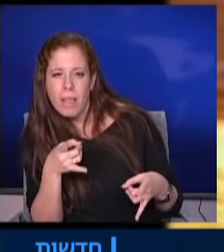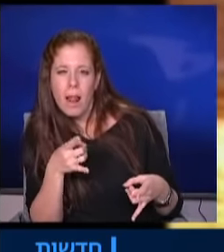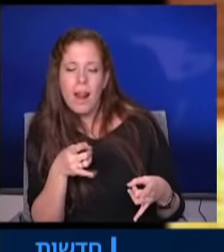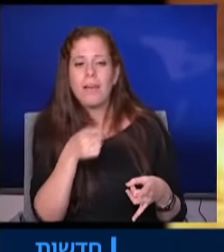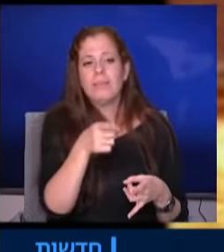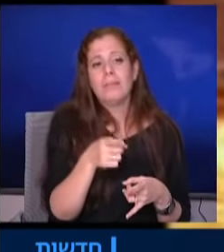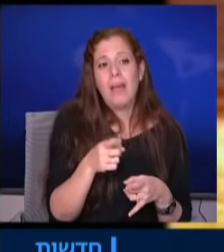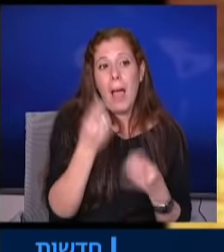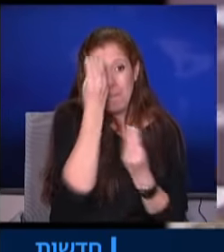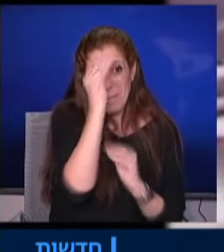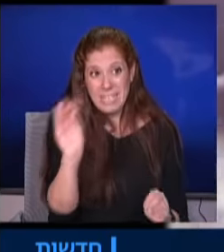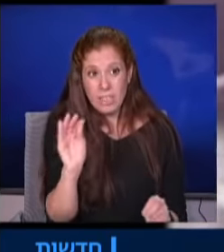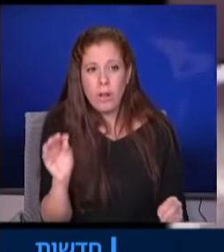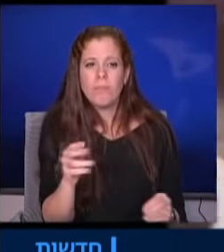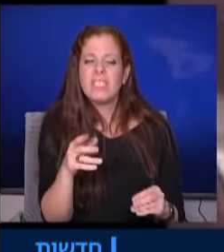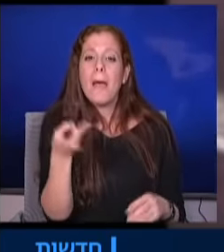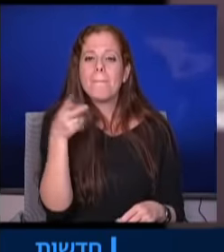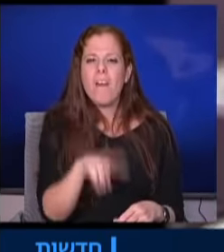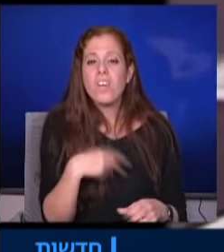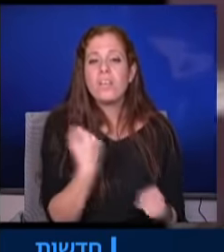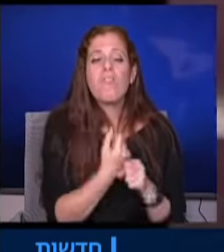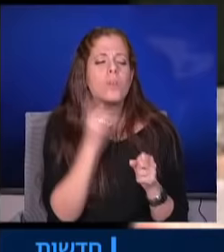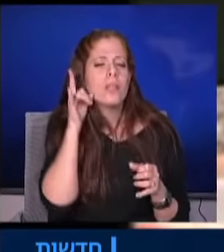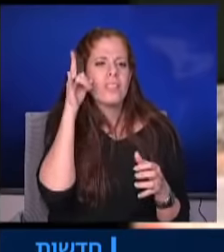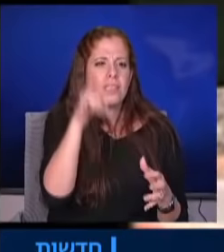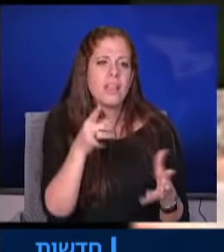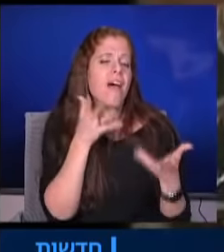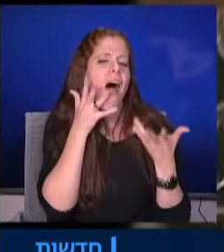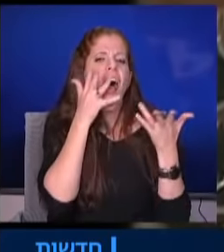הלהקות הוא המוות, עבודת הסתה, הערצת השלילה והרוע.